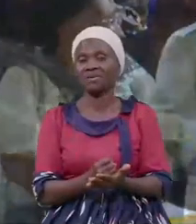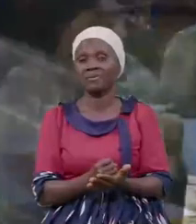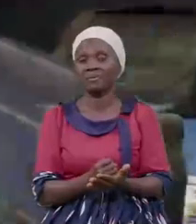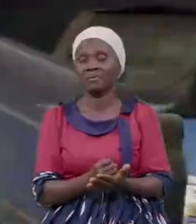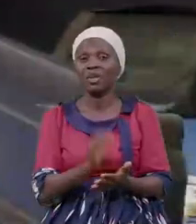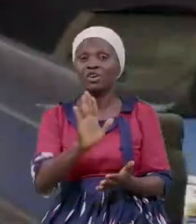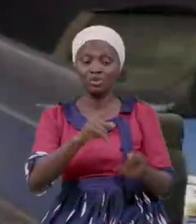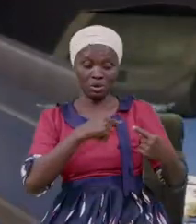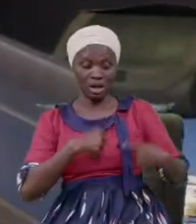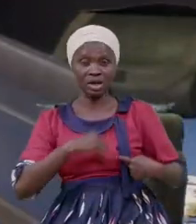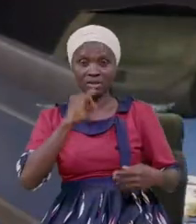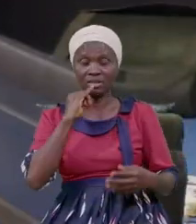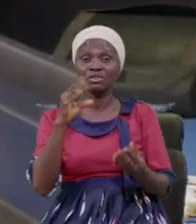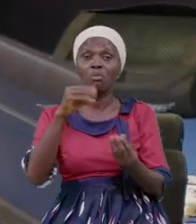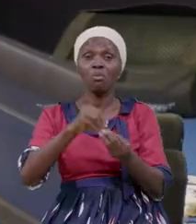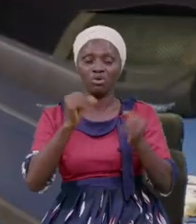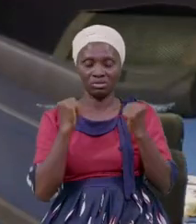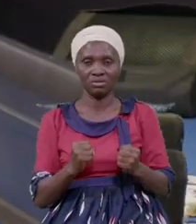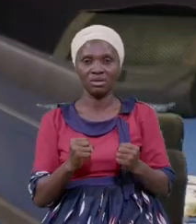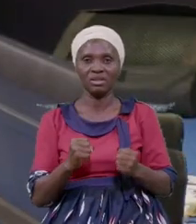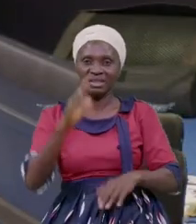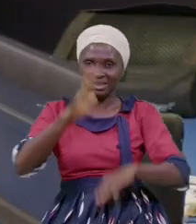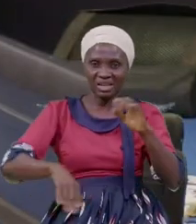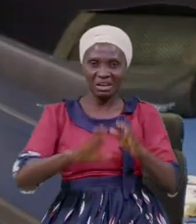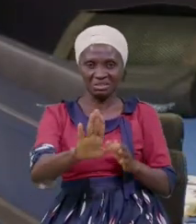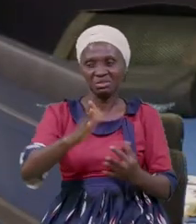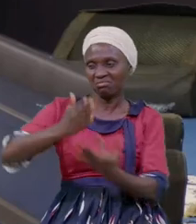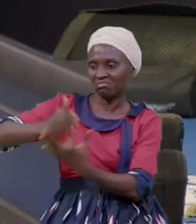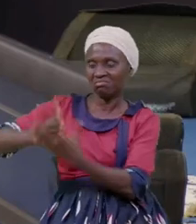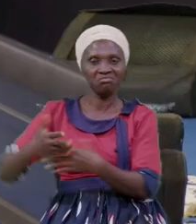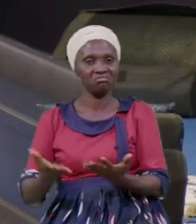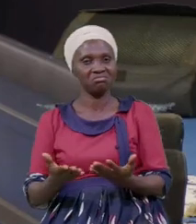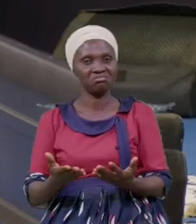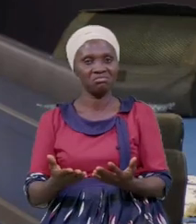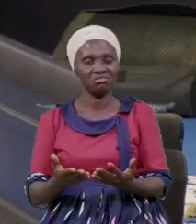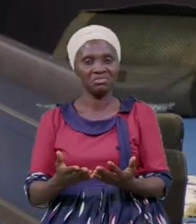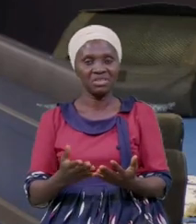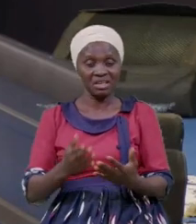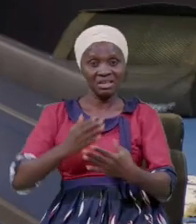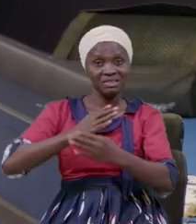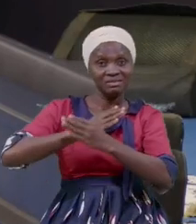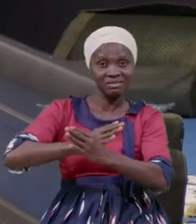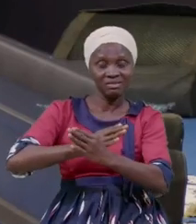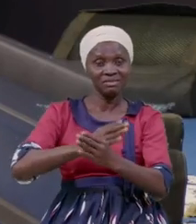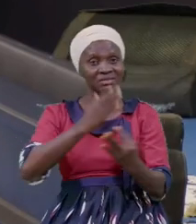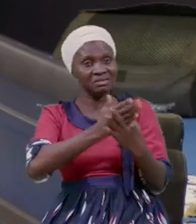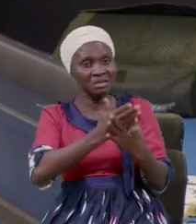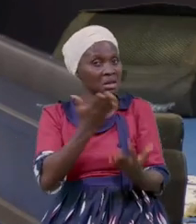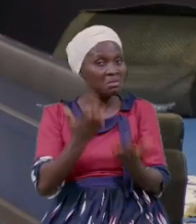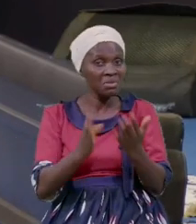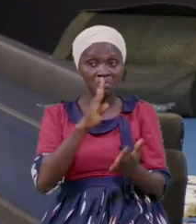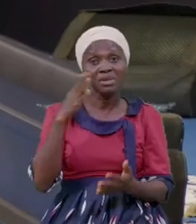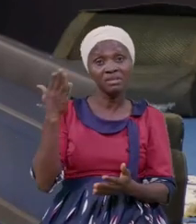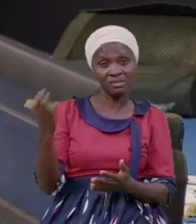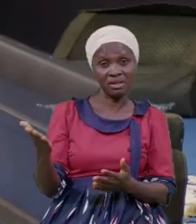tu ton cœur est plus fort que tes obstacles les obstacles seront là mais